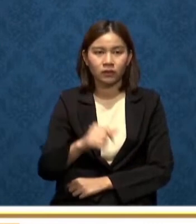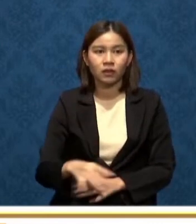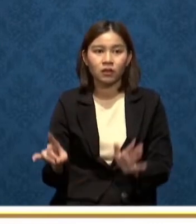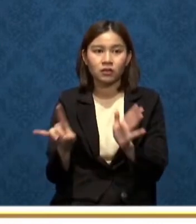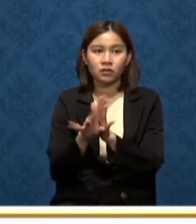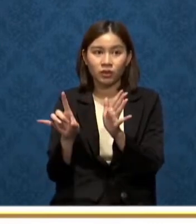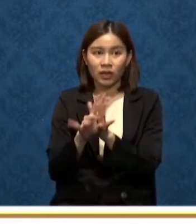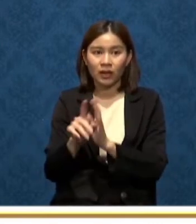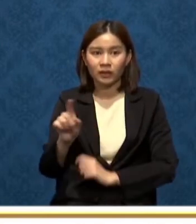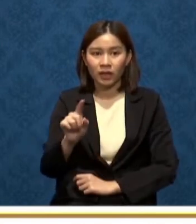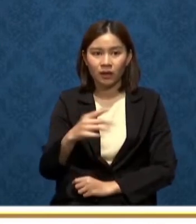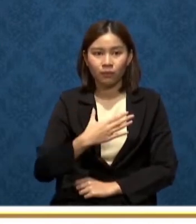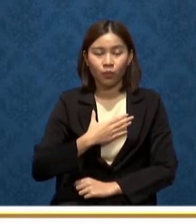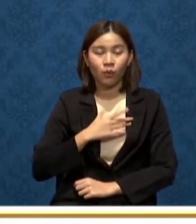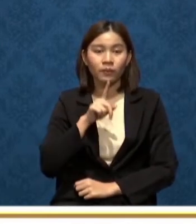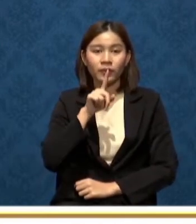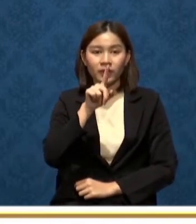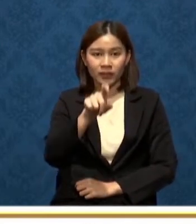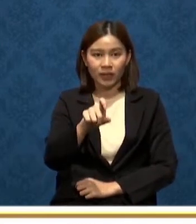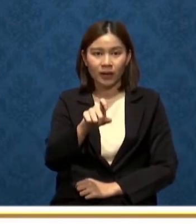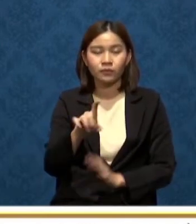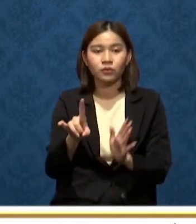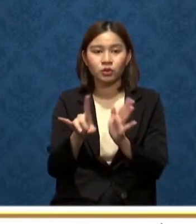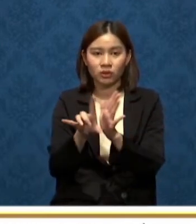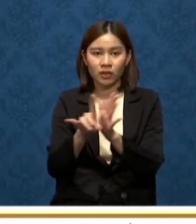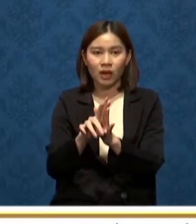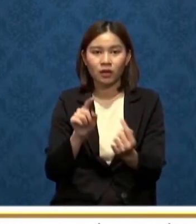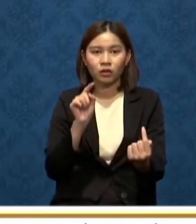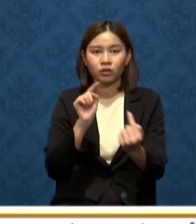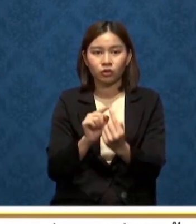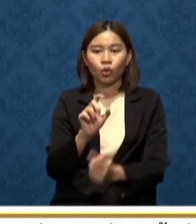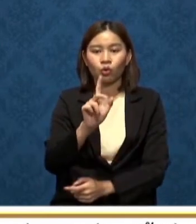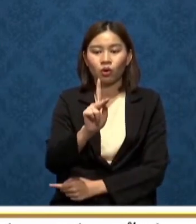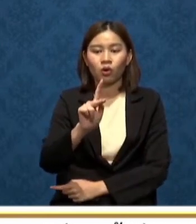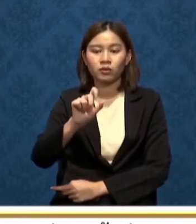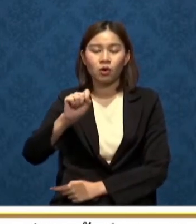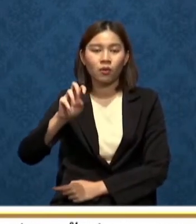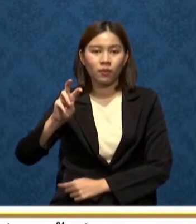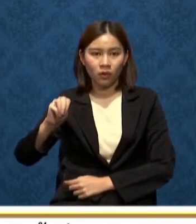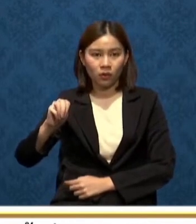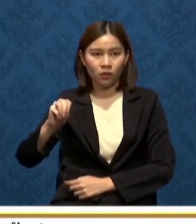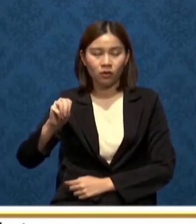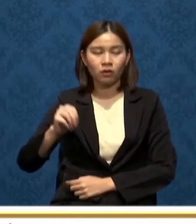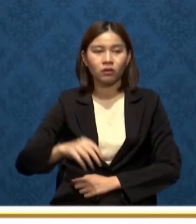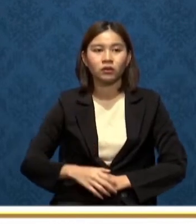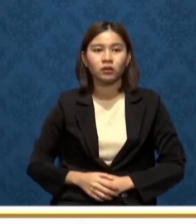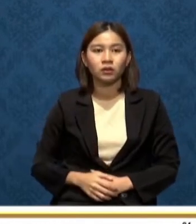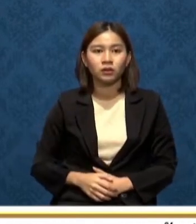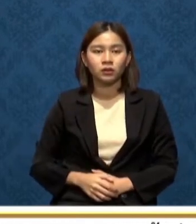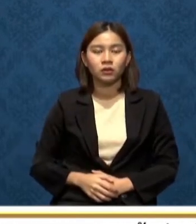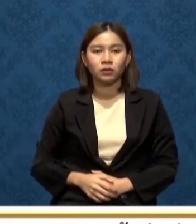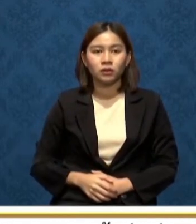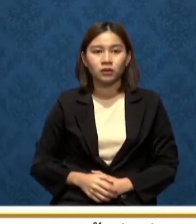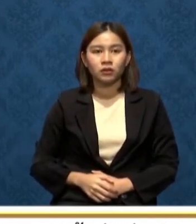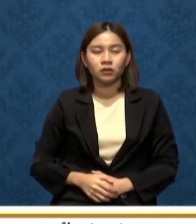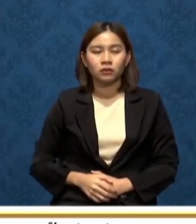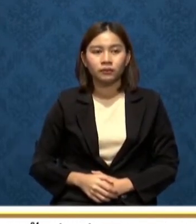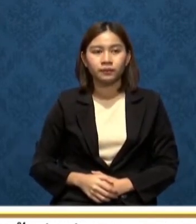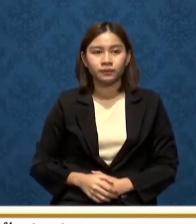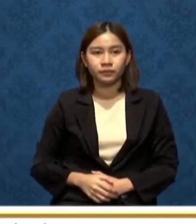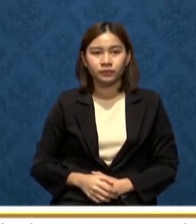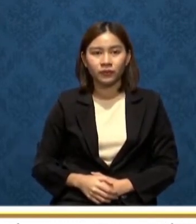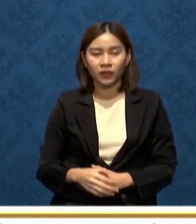สุท้ายแล้วผมมีขอสักถาม ขอสุดท้ายถึงณะกรรมการสิทธิมนุษยชนแห่งชาติหรอกอสอม.วา